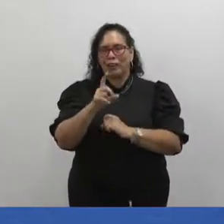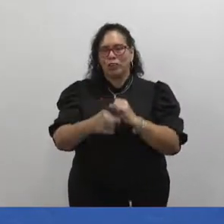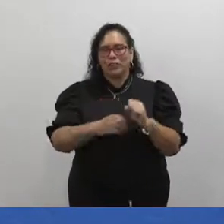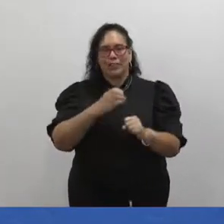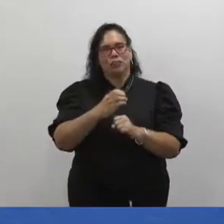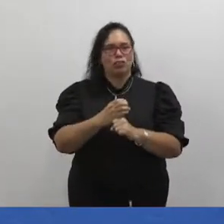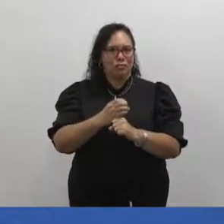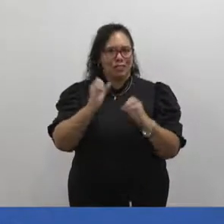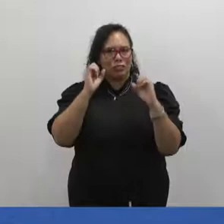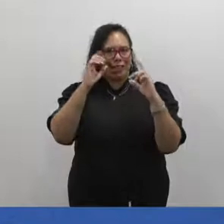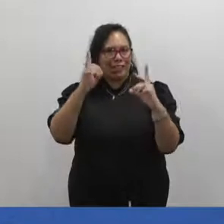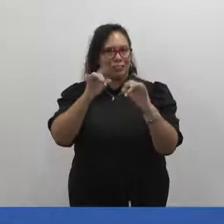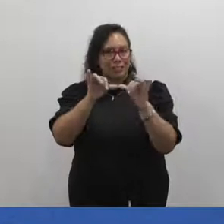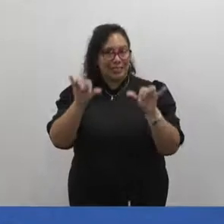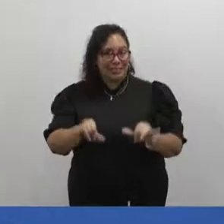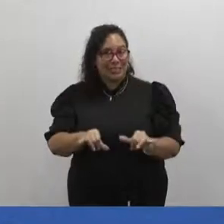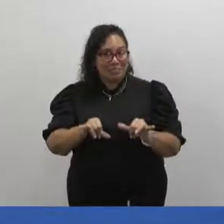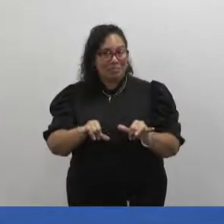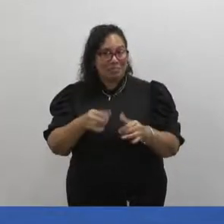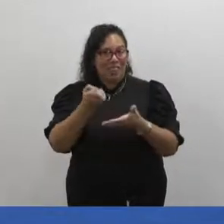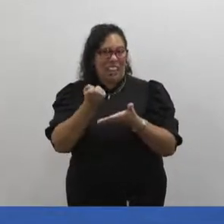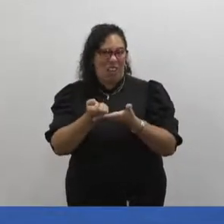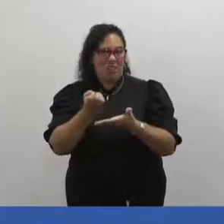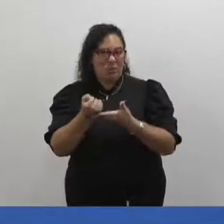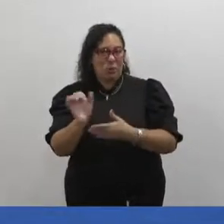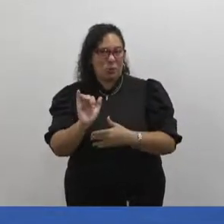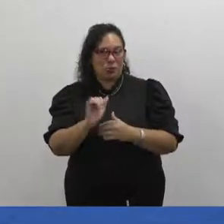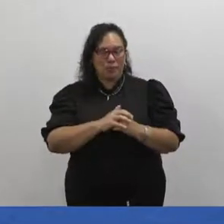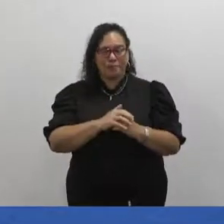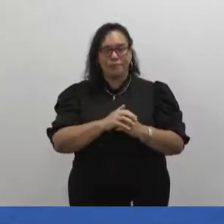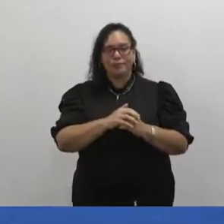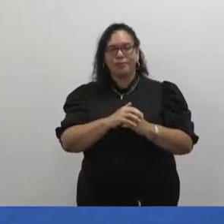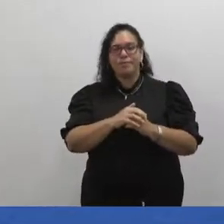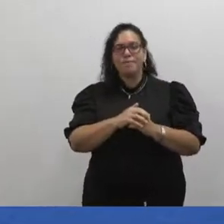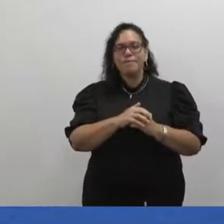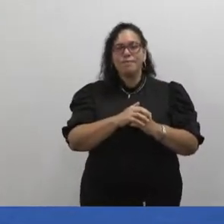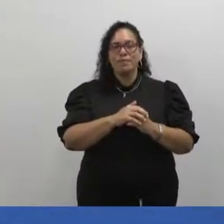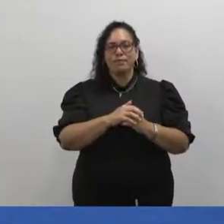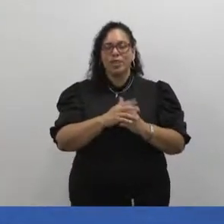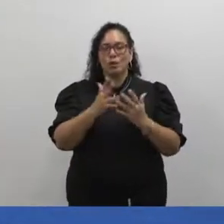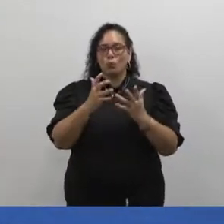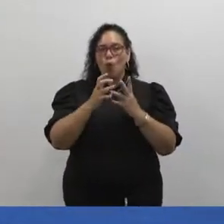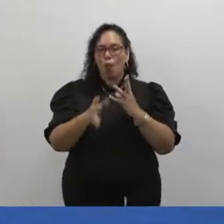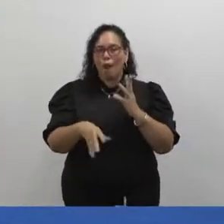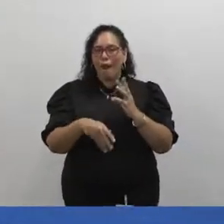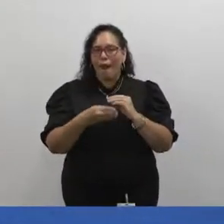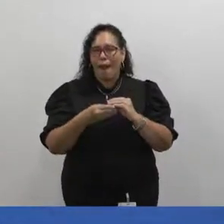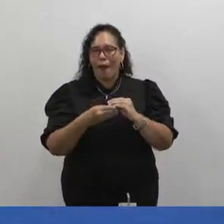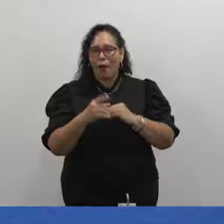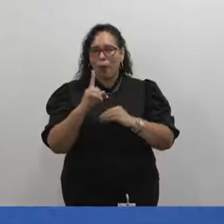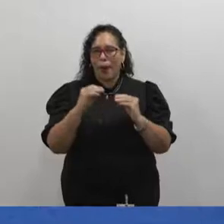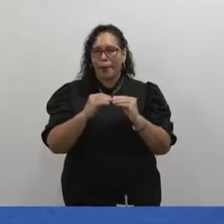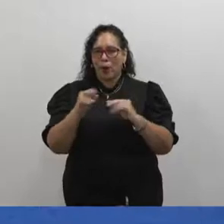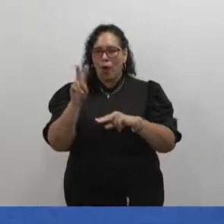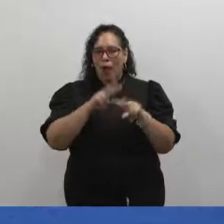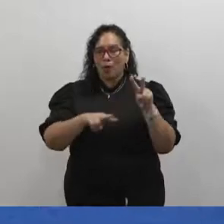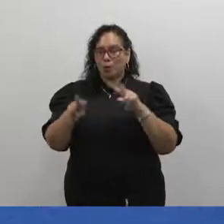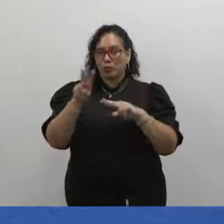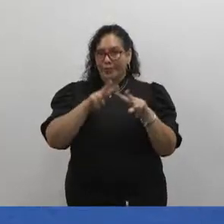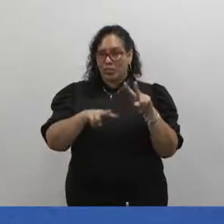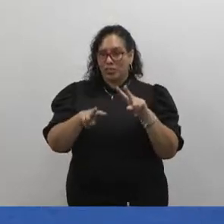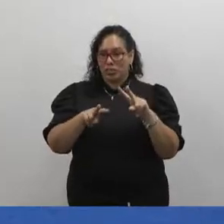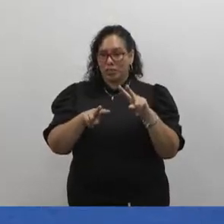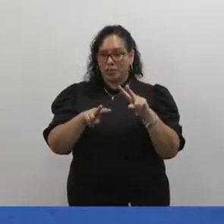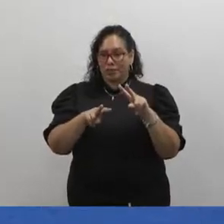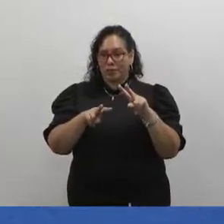nơi chân ập sát tập quán bay muối hai tám sẽ được khách nhóm trong bản time muối tiết ông pika sang kết